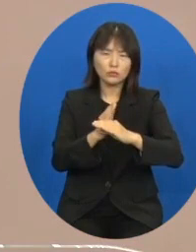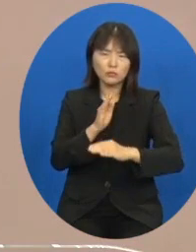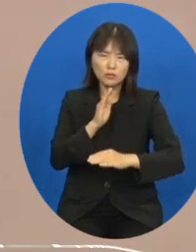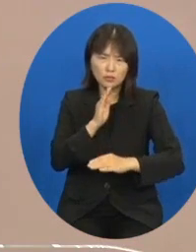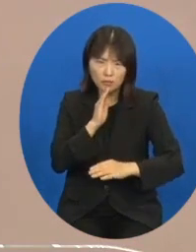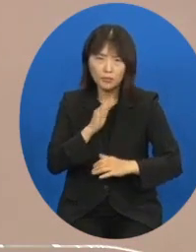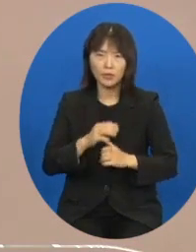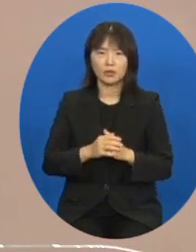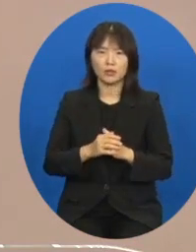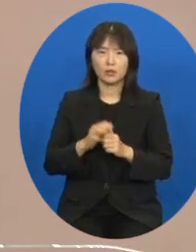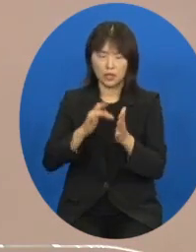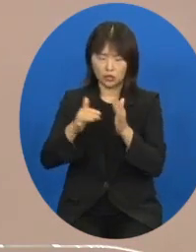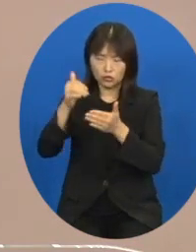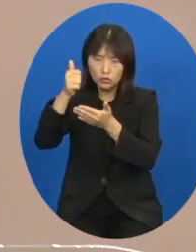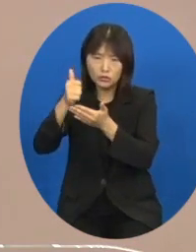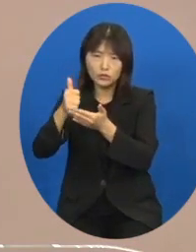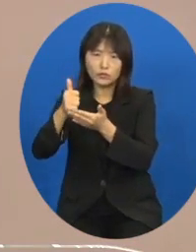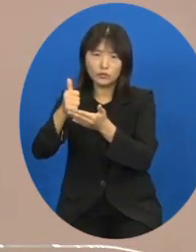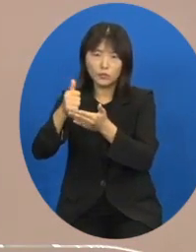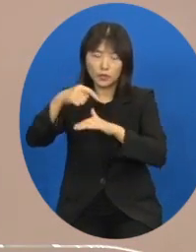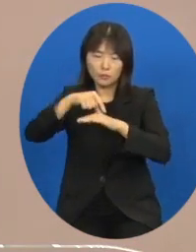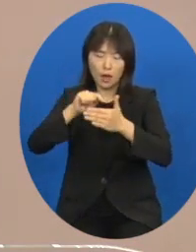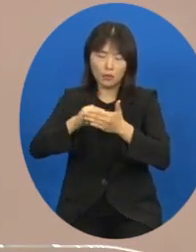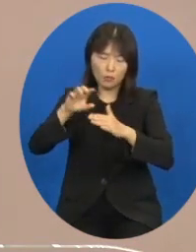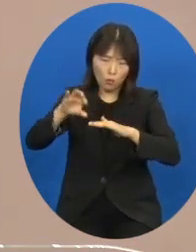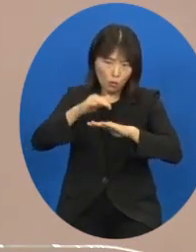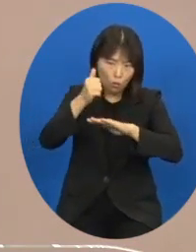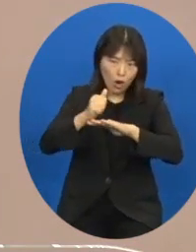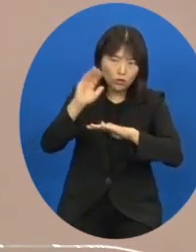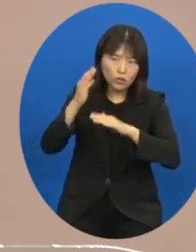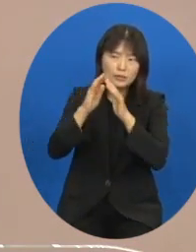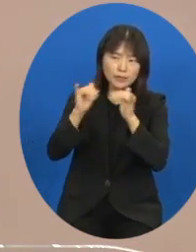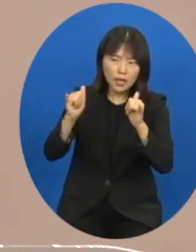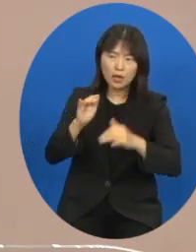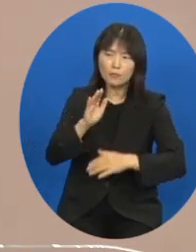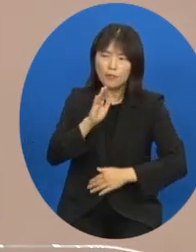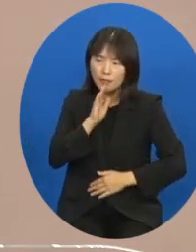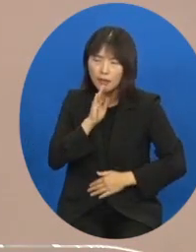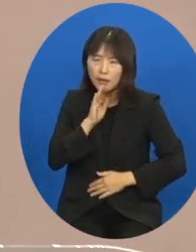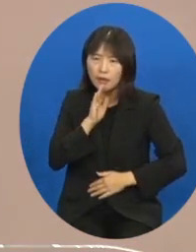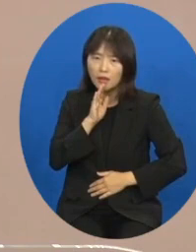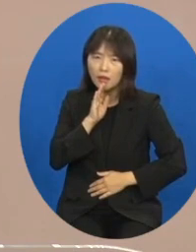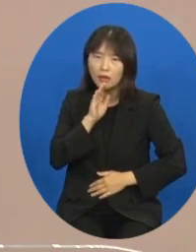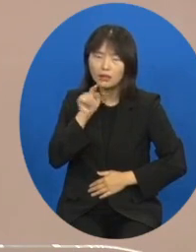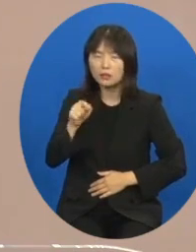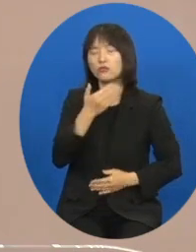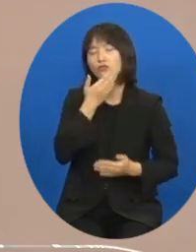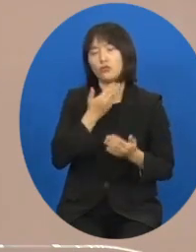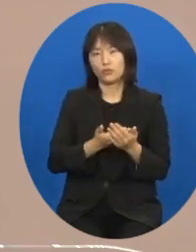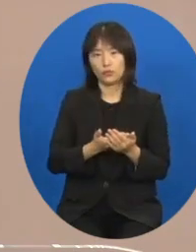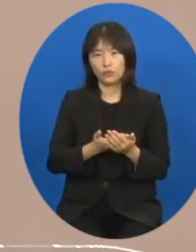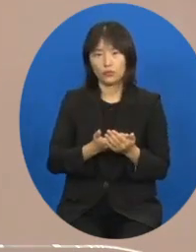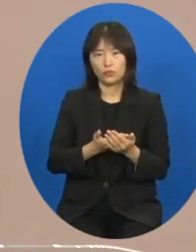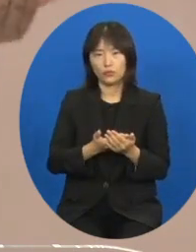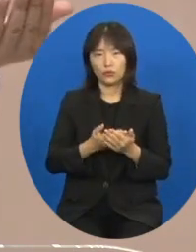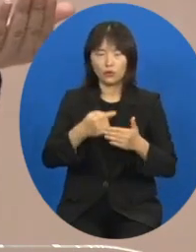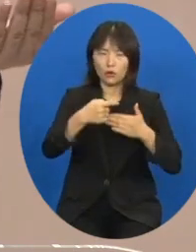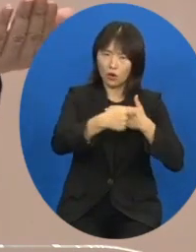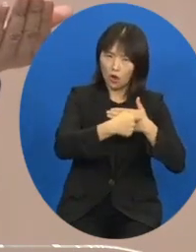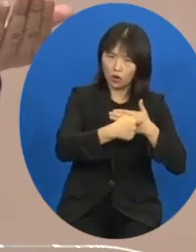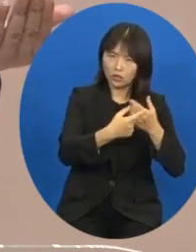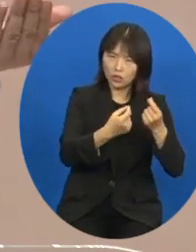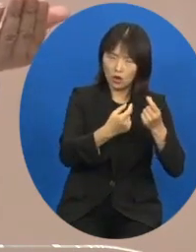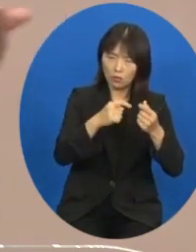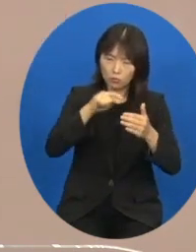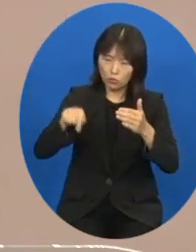정말 예수님께서 그 마음의 왕 되신 사람인가 하는 거예요. 겉처럼 속도